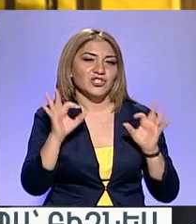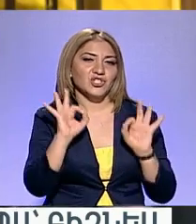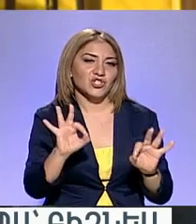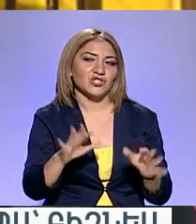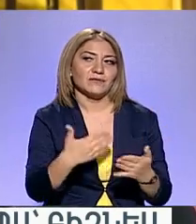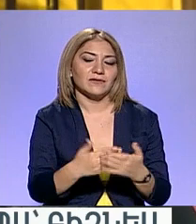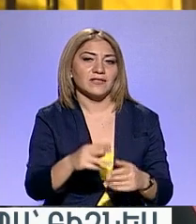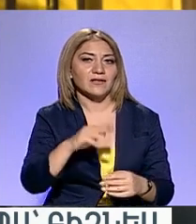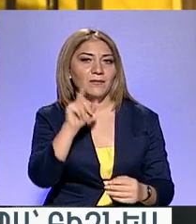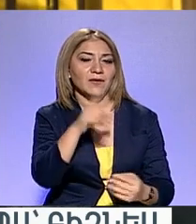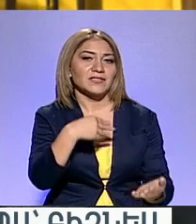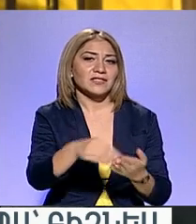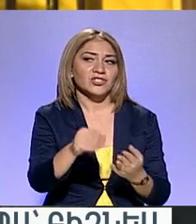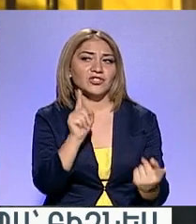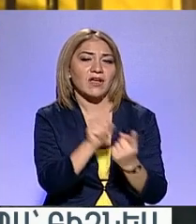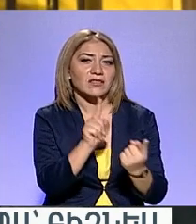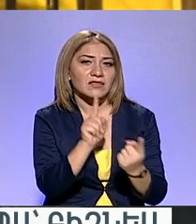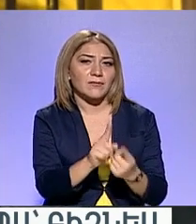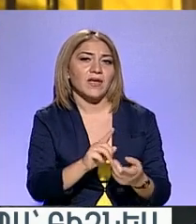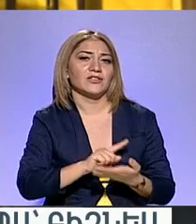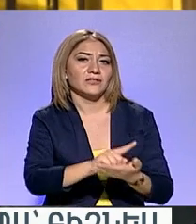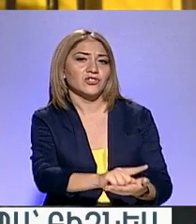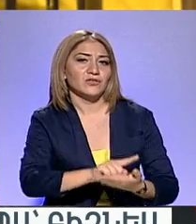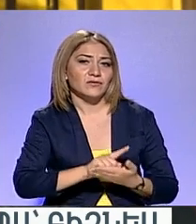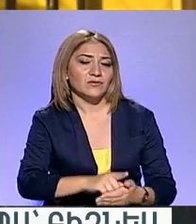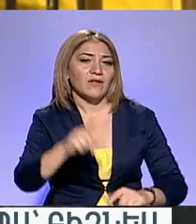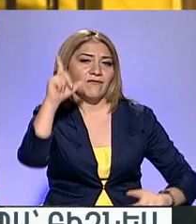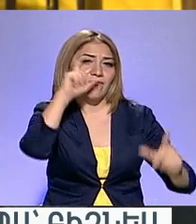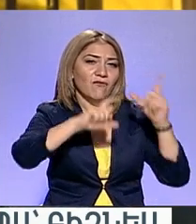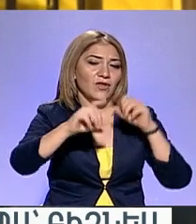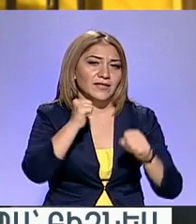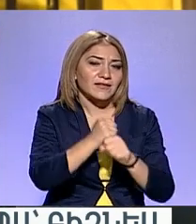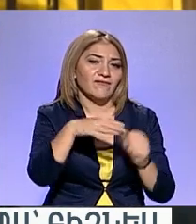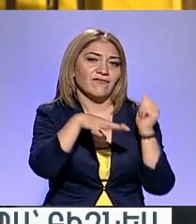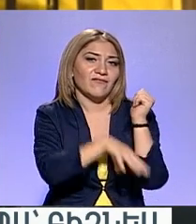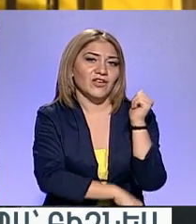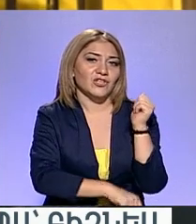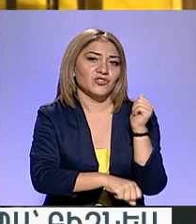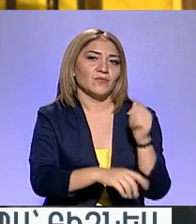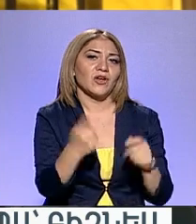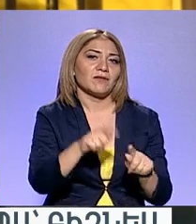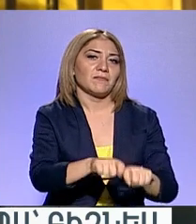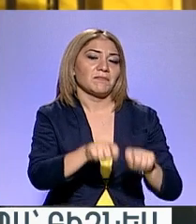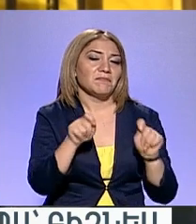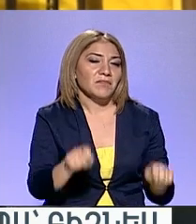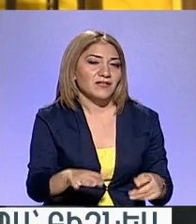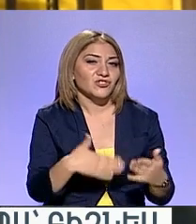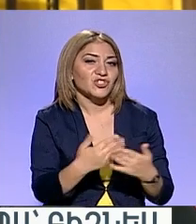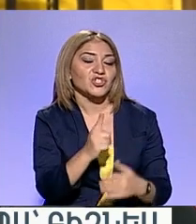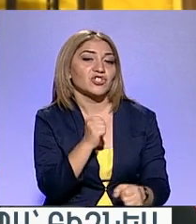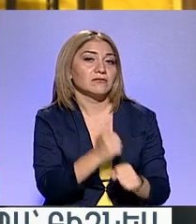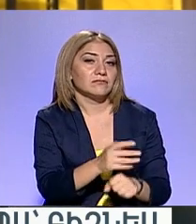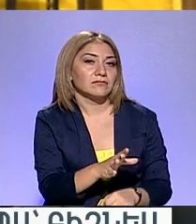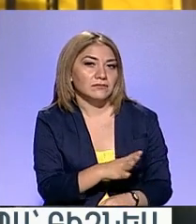շուկայում։ Հաճախորդների հետ ինտերվյուներ, պրոտոտայպիս պատրաստում և վերջում լինելու ուրեմն շնորհանդես, երբ որ նրանք ներկայացնում են, թե ինչ